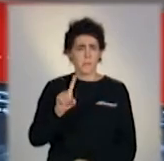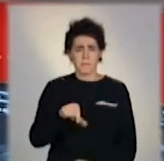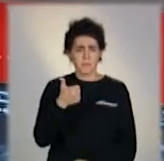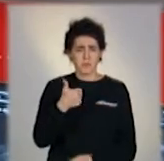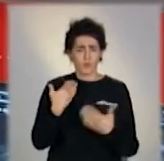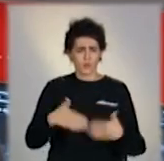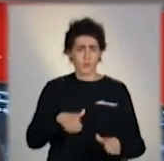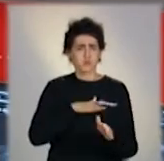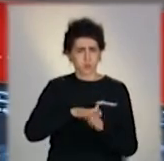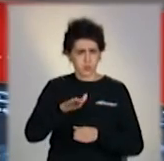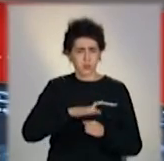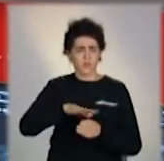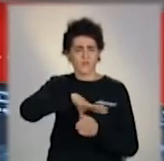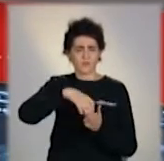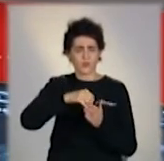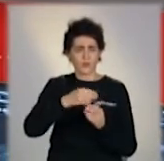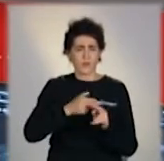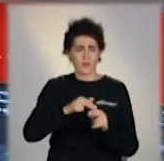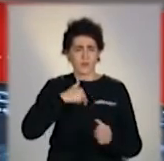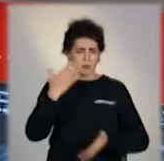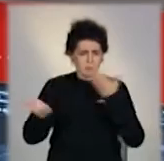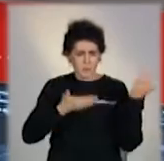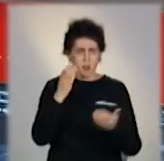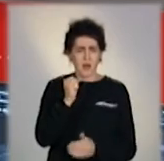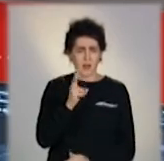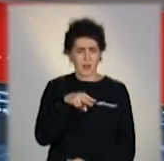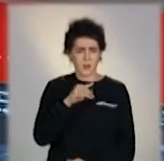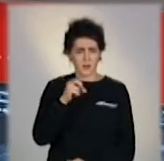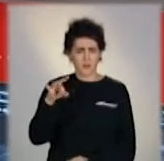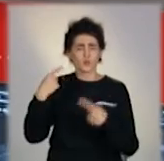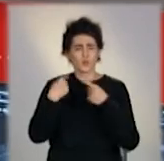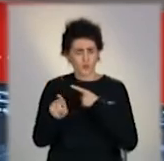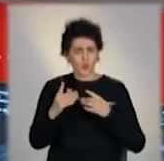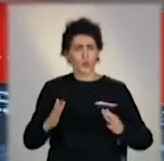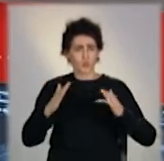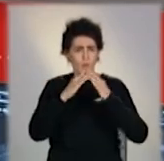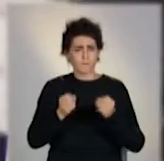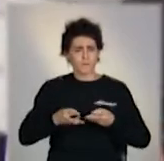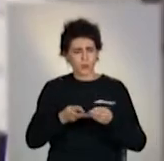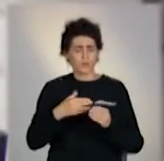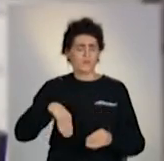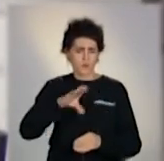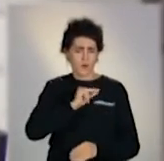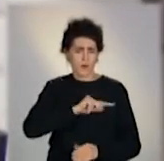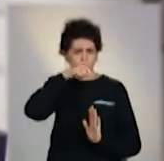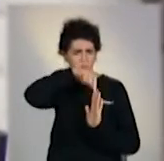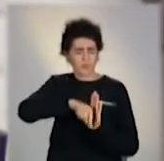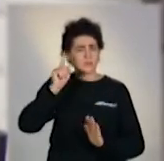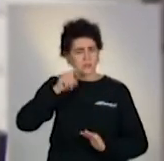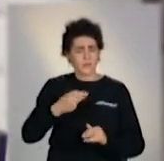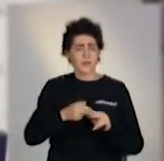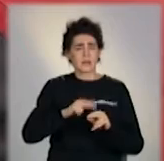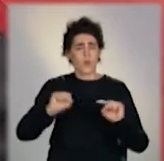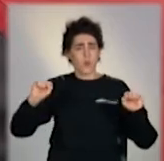уже полностью каупера разбирали на других доменных печах, так что работу мы эту знаем. Спочатку прилади